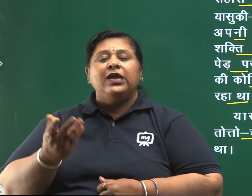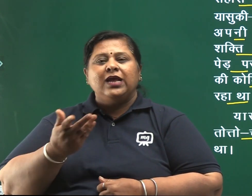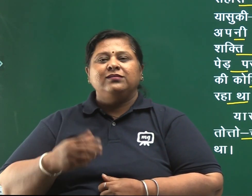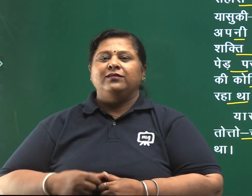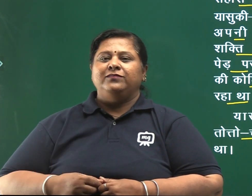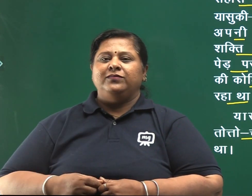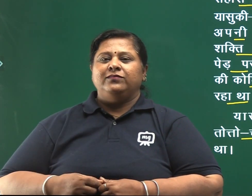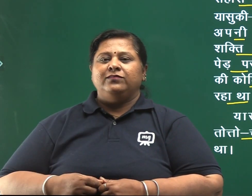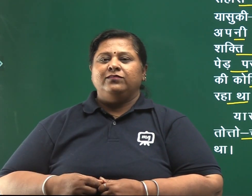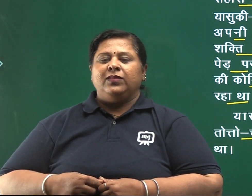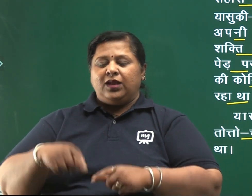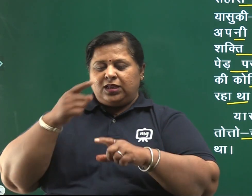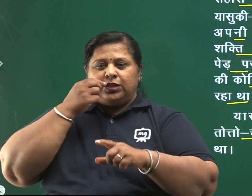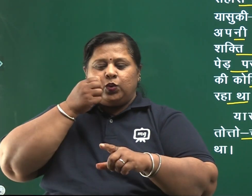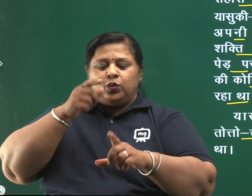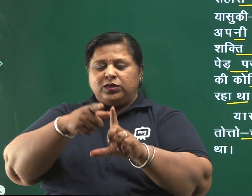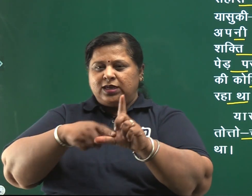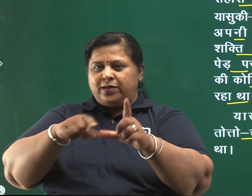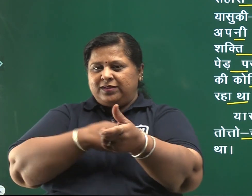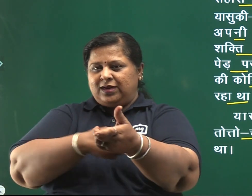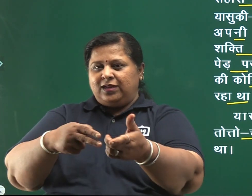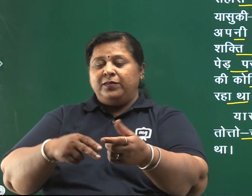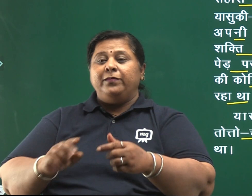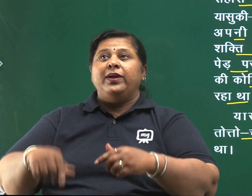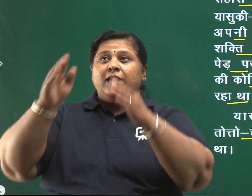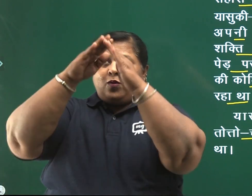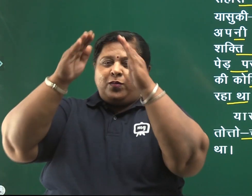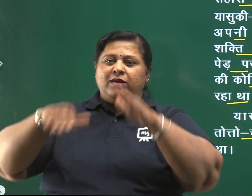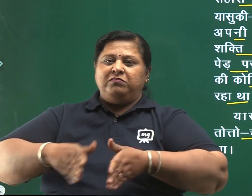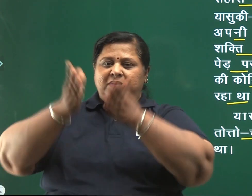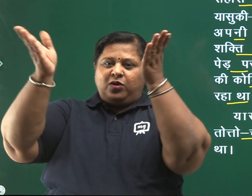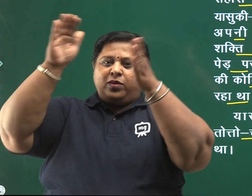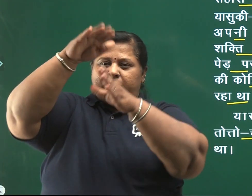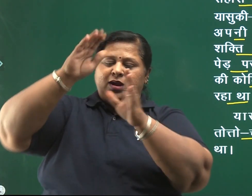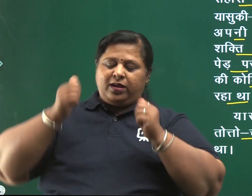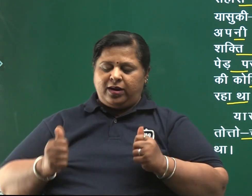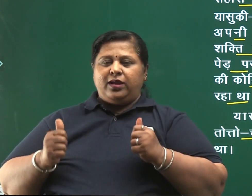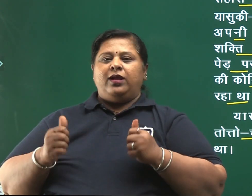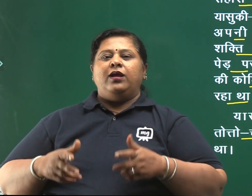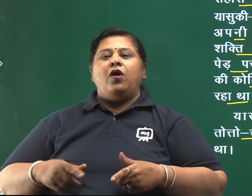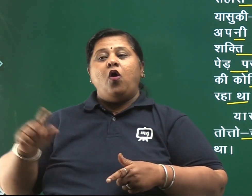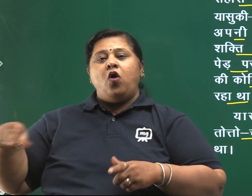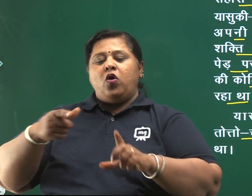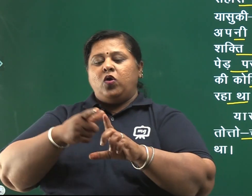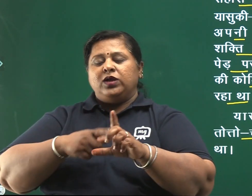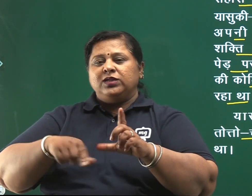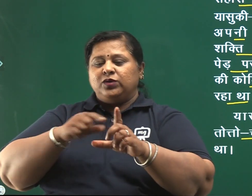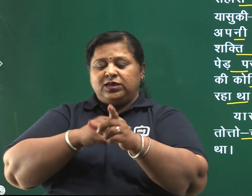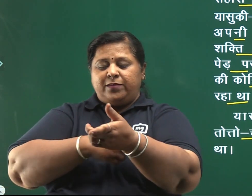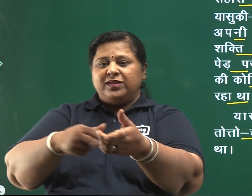कैसे तोतोचान पेड़ के ऊपर बैठी है और